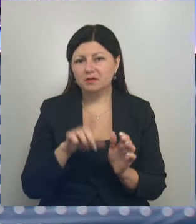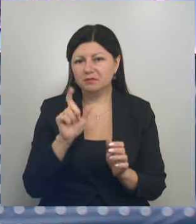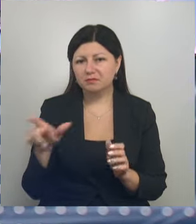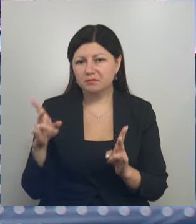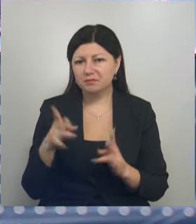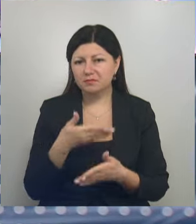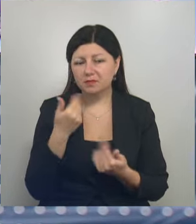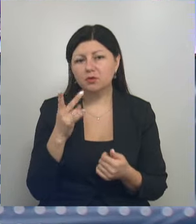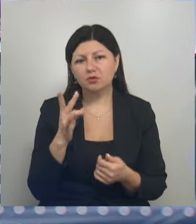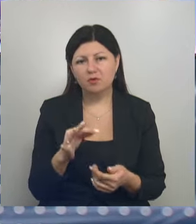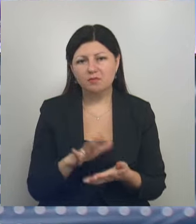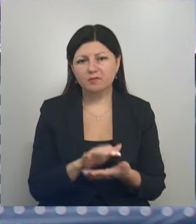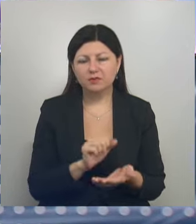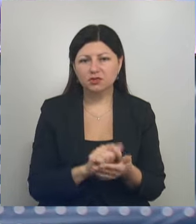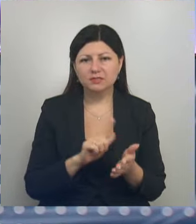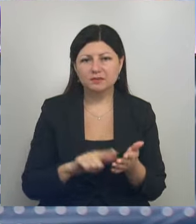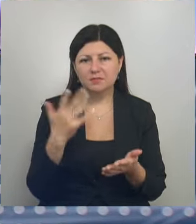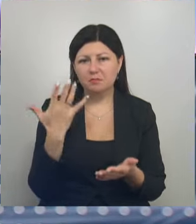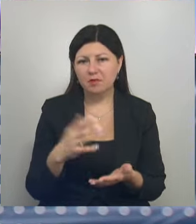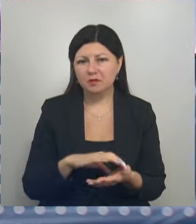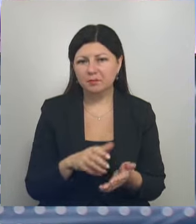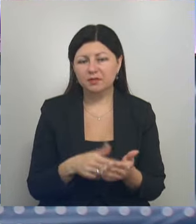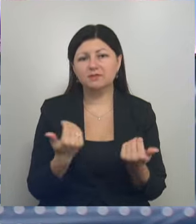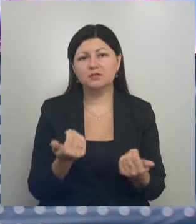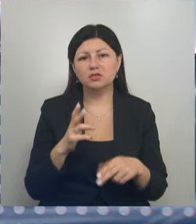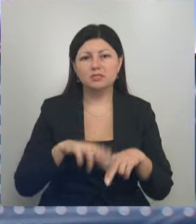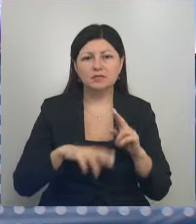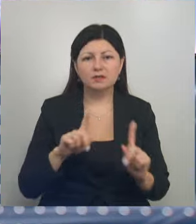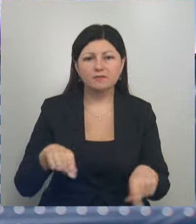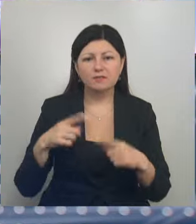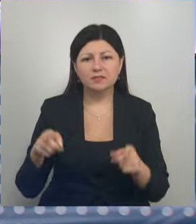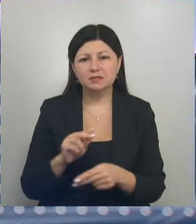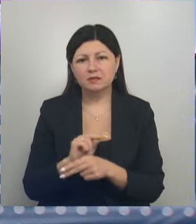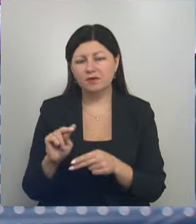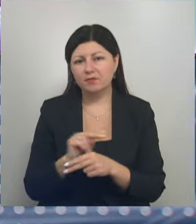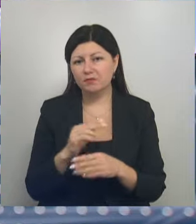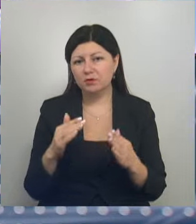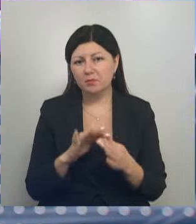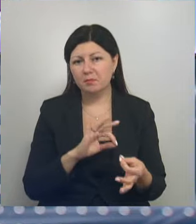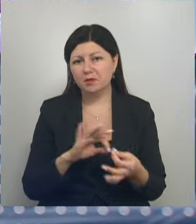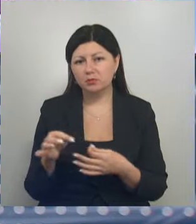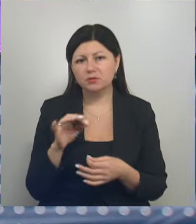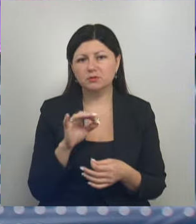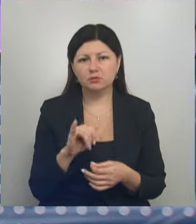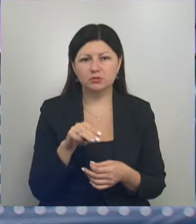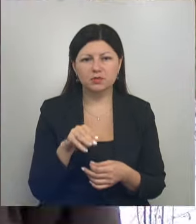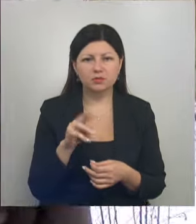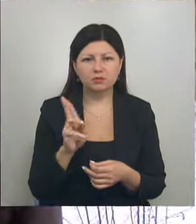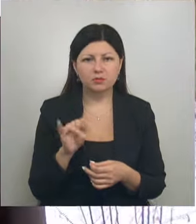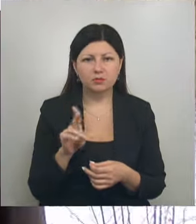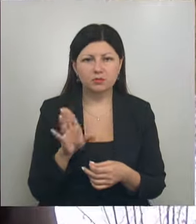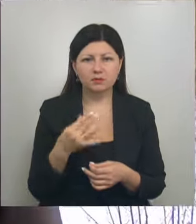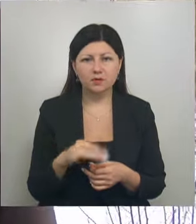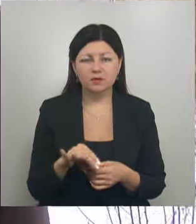но повреждения получили 75 объектов. Сейчас строители восстанавливают дома. Подробности у Татьяны Куликовой.